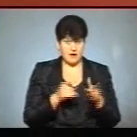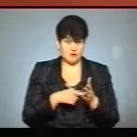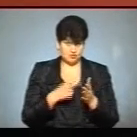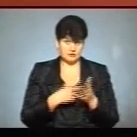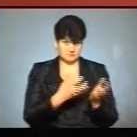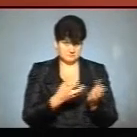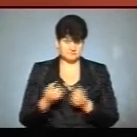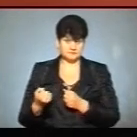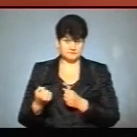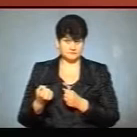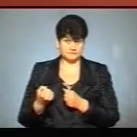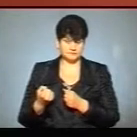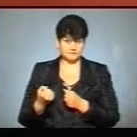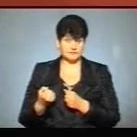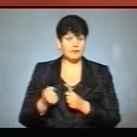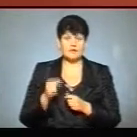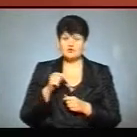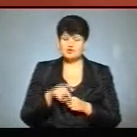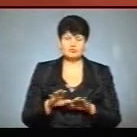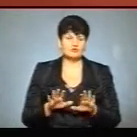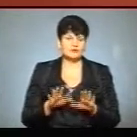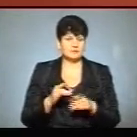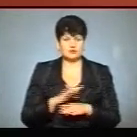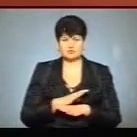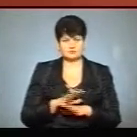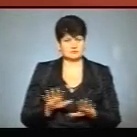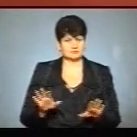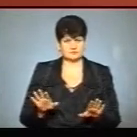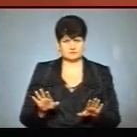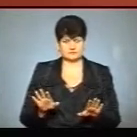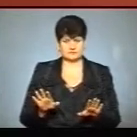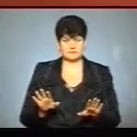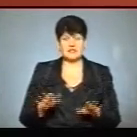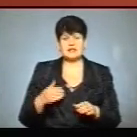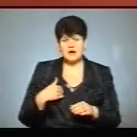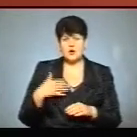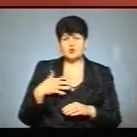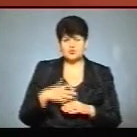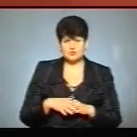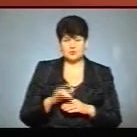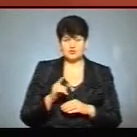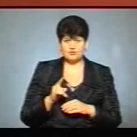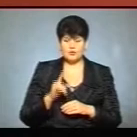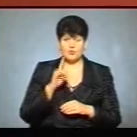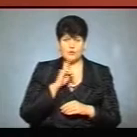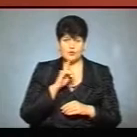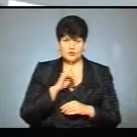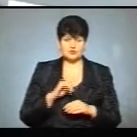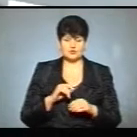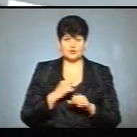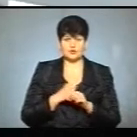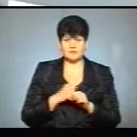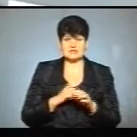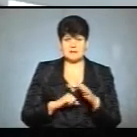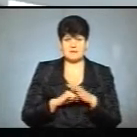після закінчення тестування вони отримують. В даному випадку це не було зроблено. Я розумію, чому, тому що ще поки що формується банк